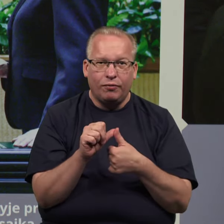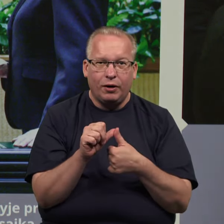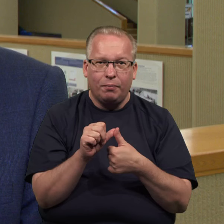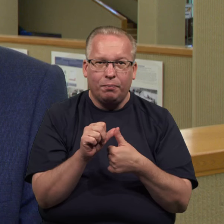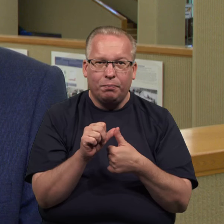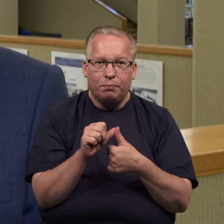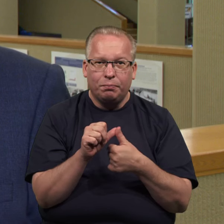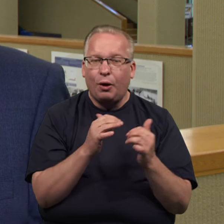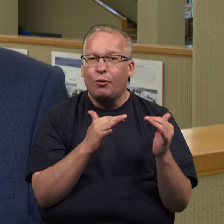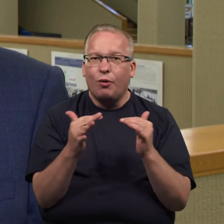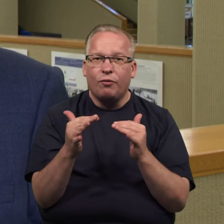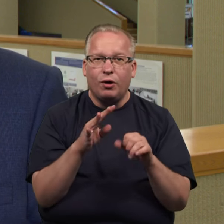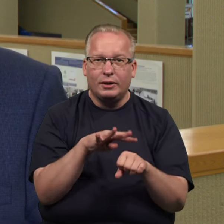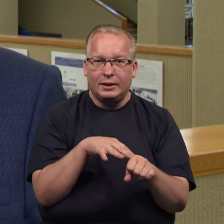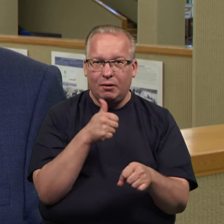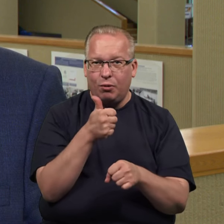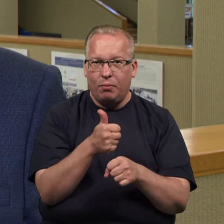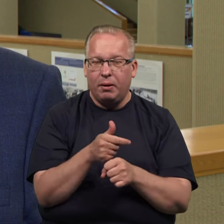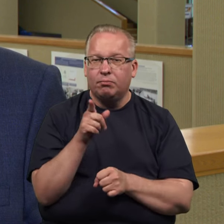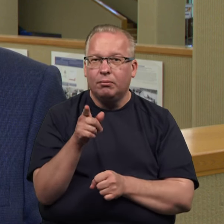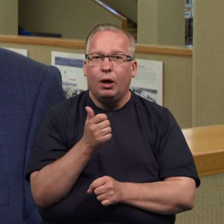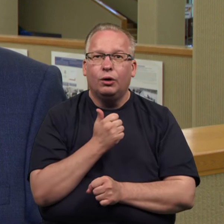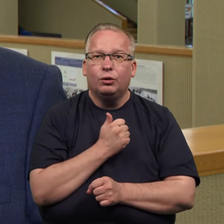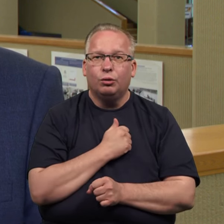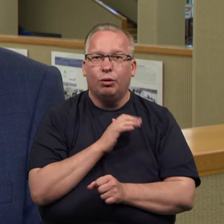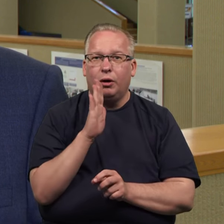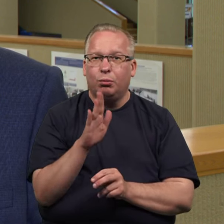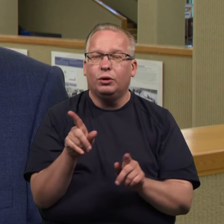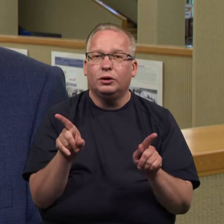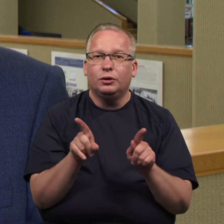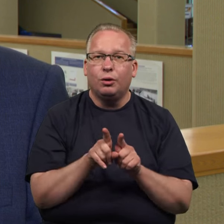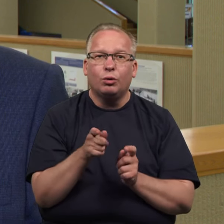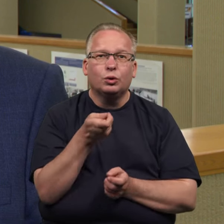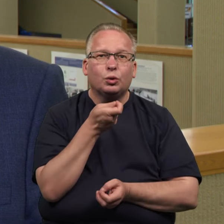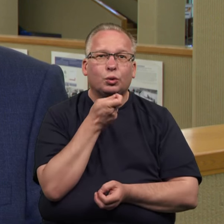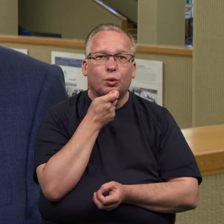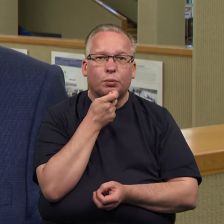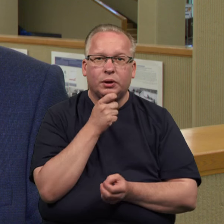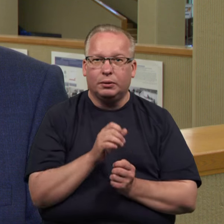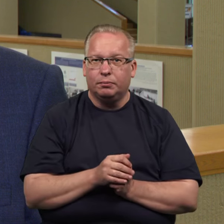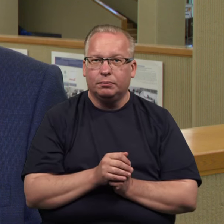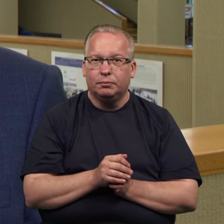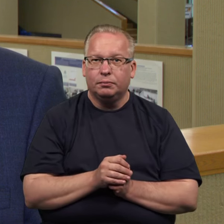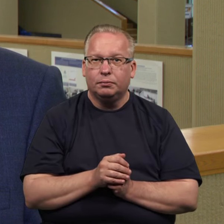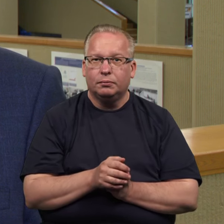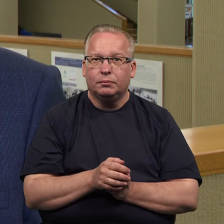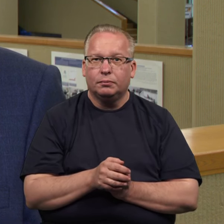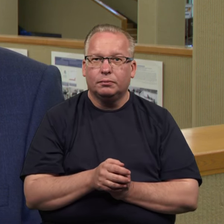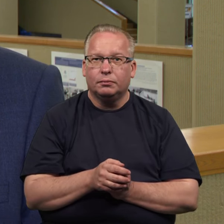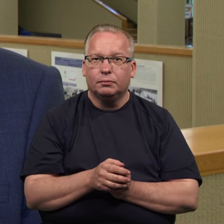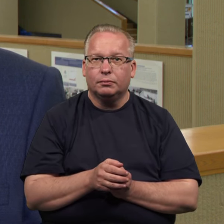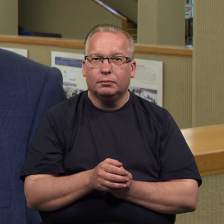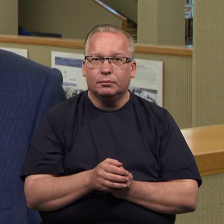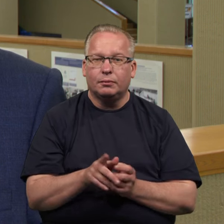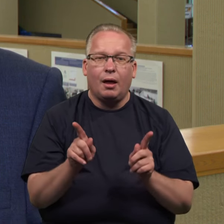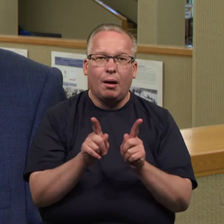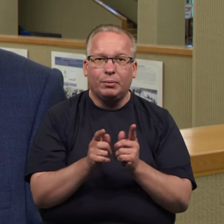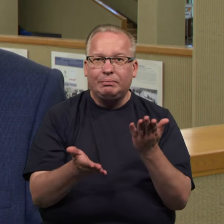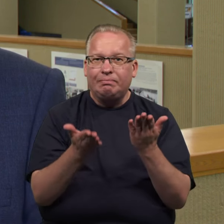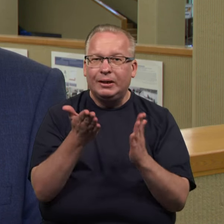kovojama. Ir Seimo pirmininkas jis turėtų būti, nu, toks truputį kaip ir